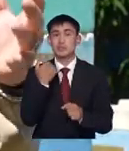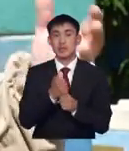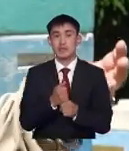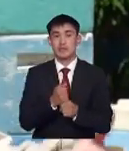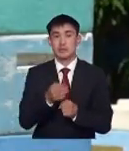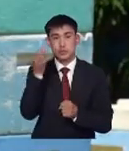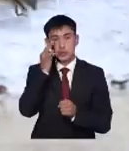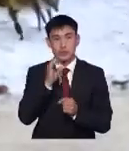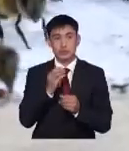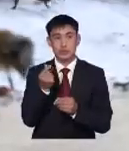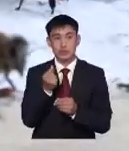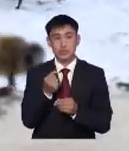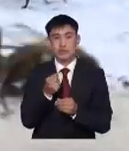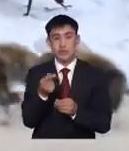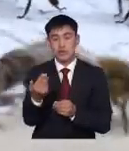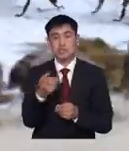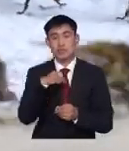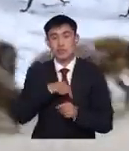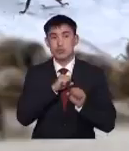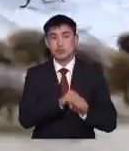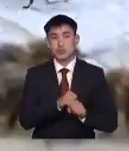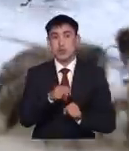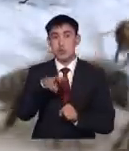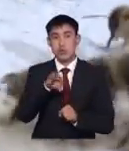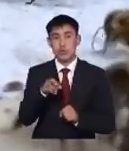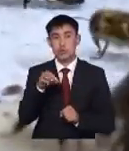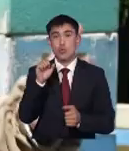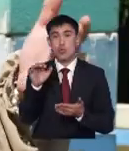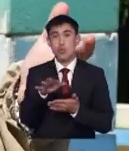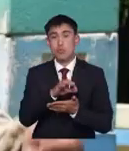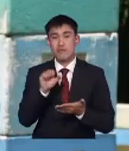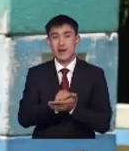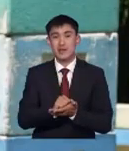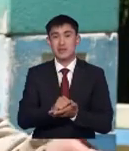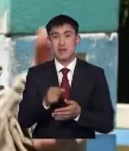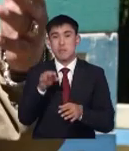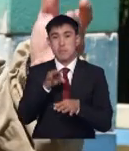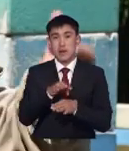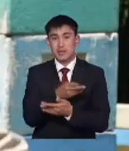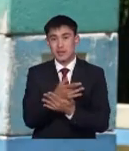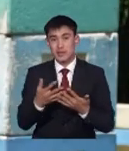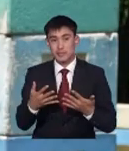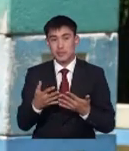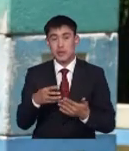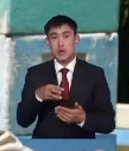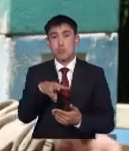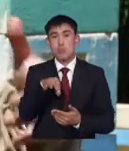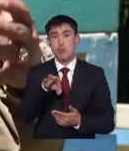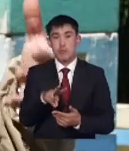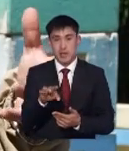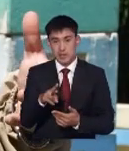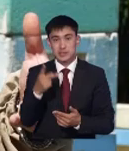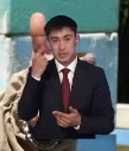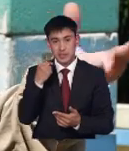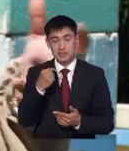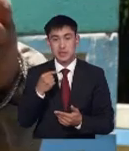всего, что производят пчелы, это ваш иммунитет. Мед убивает бактерии. Мы даже знаем, что вот мумии обрабатывали медом, потому что в